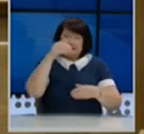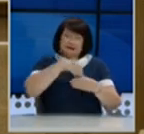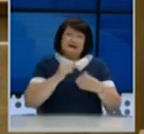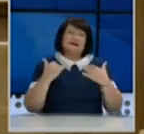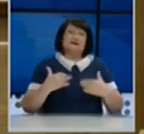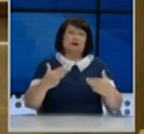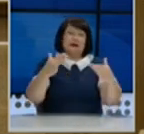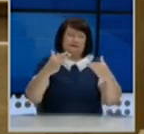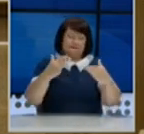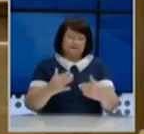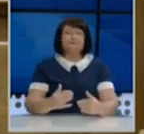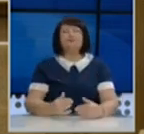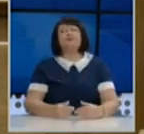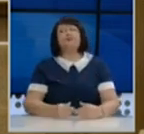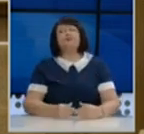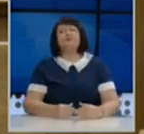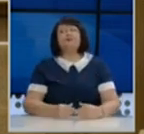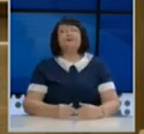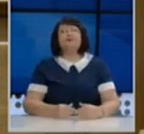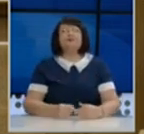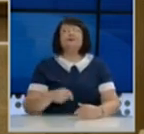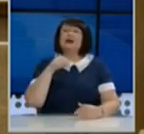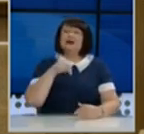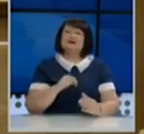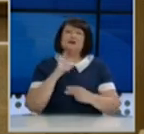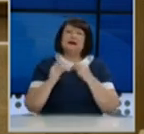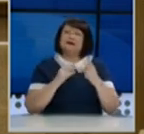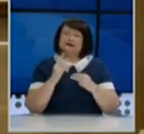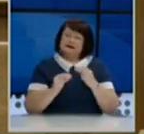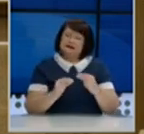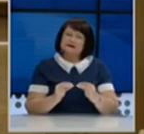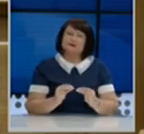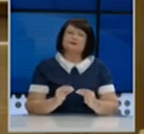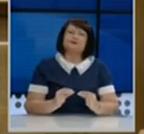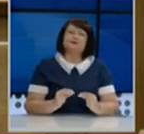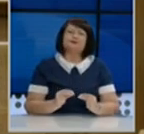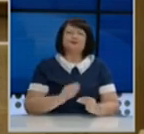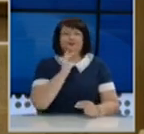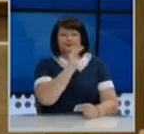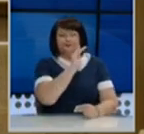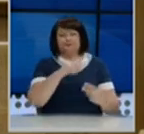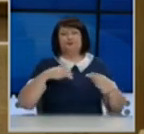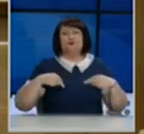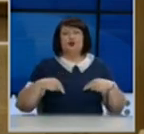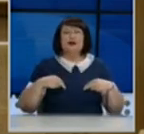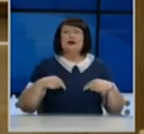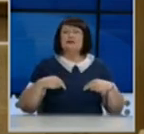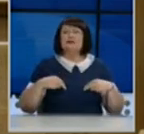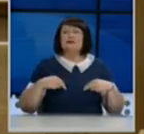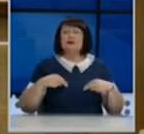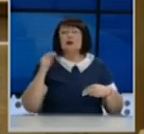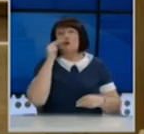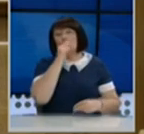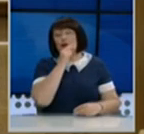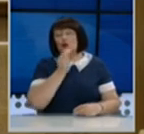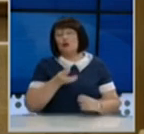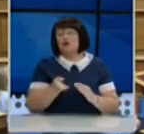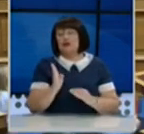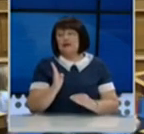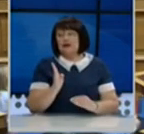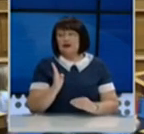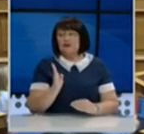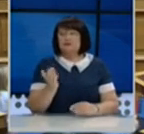Βουλή. Και έτσι στη σημερινή συζήτηση, κύριε Υπουργέ, μιας και ο κύριος Πρωθυπουργός